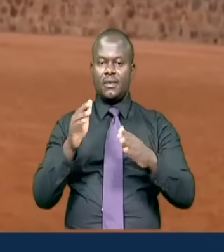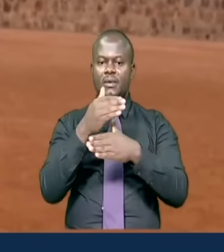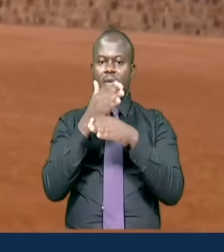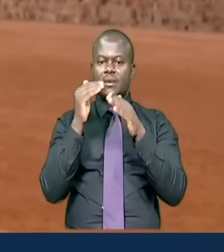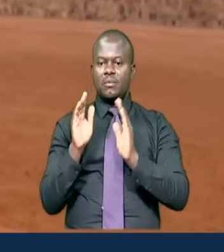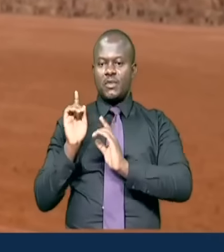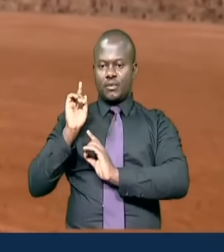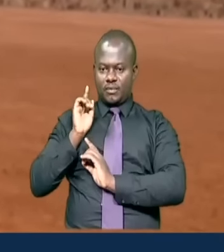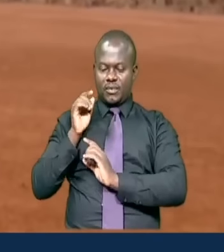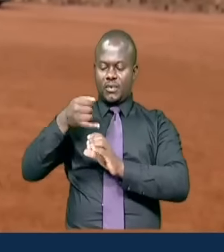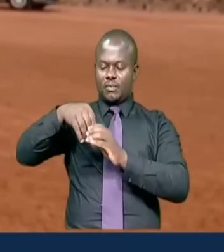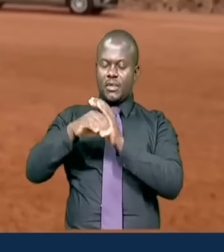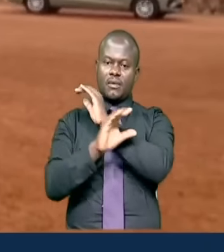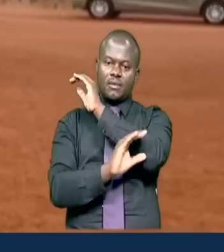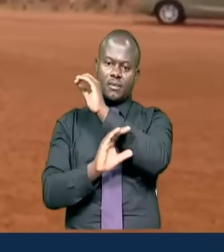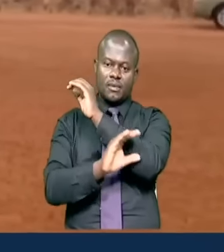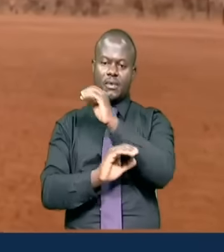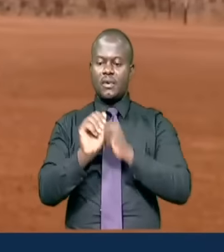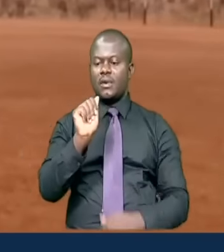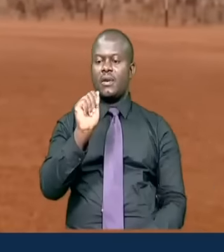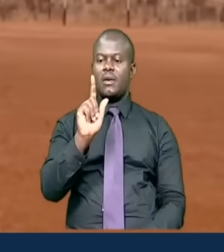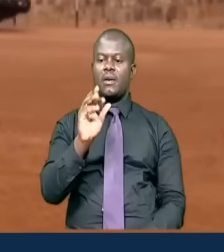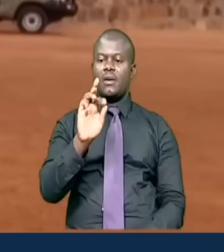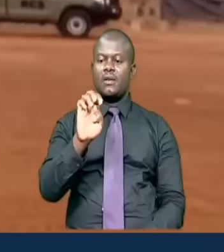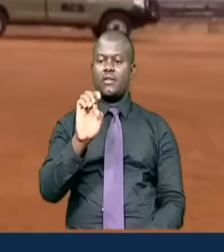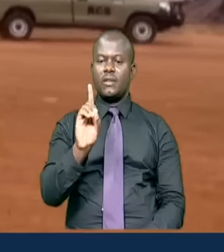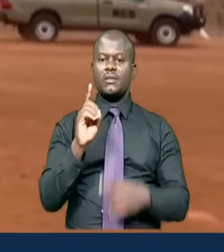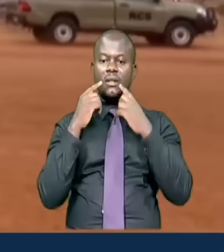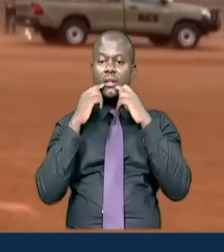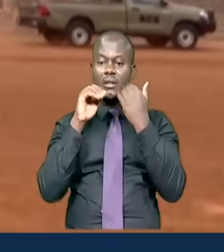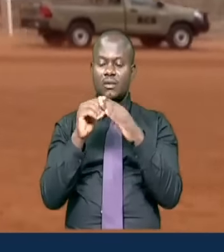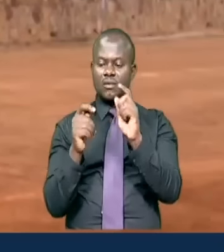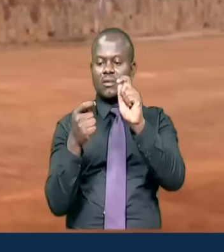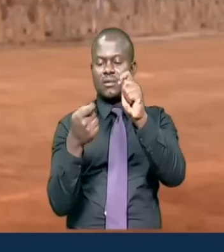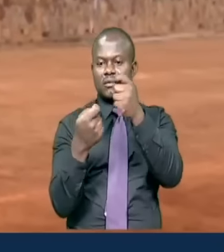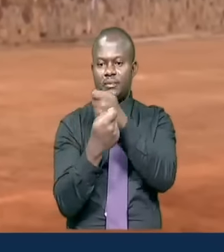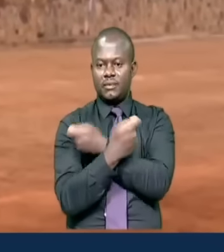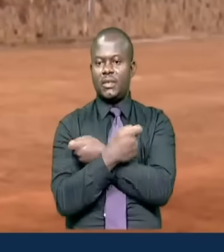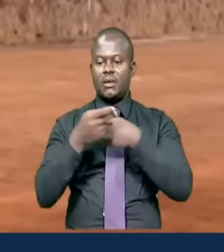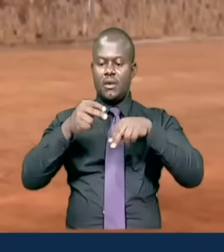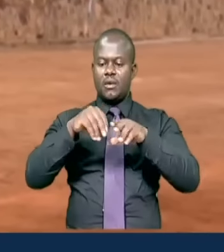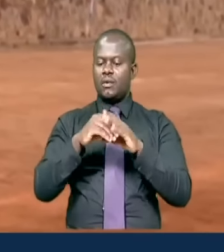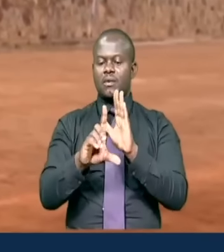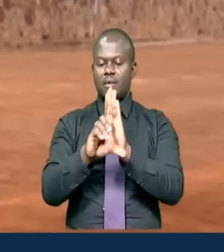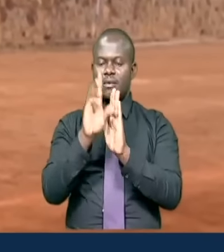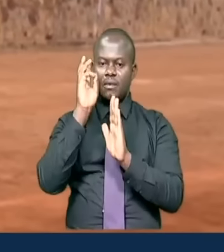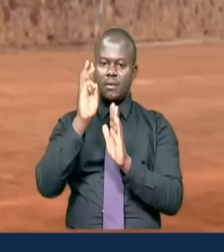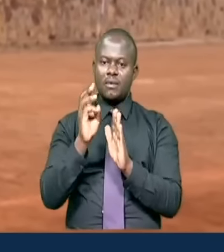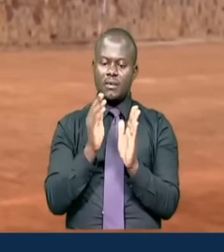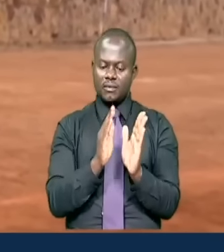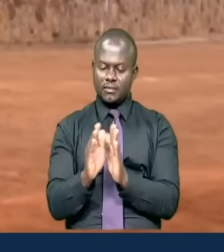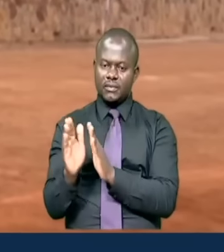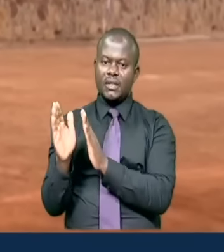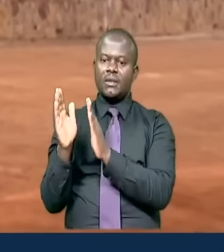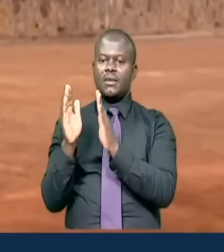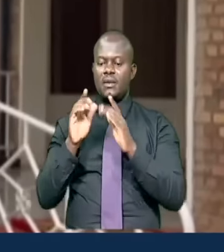minisitiri w'umutekano imbere mu gihugu Alfred Gasana atangaje ko hari amavugururwa ariko mu mategeko azanoza